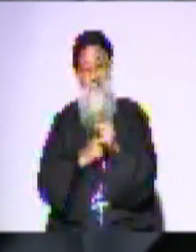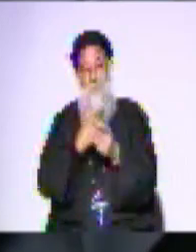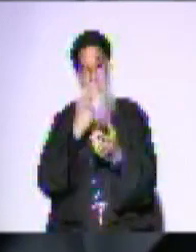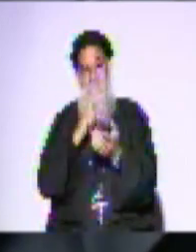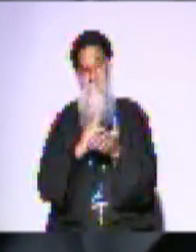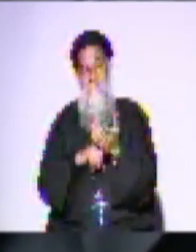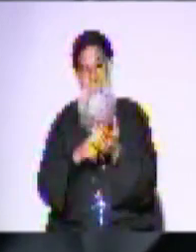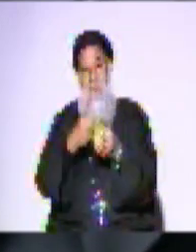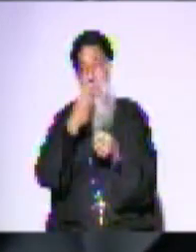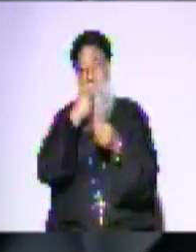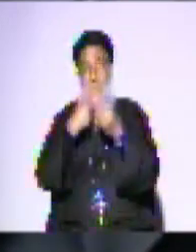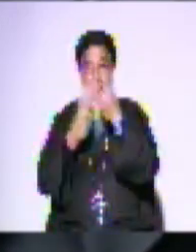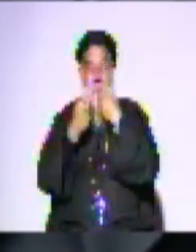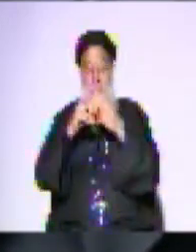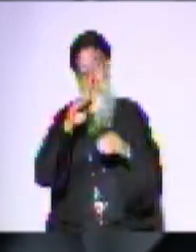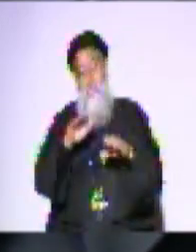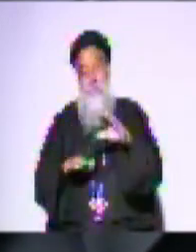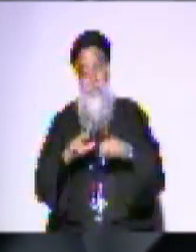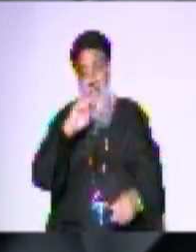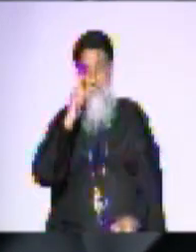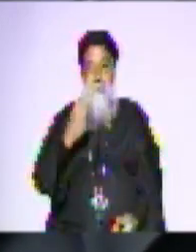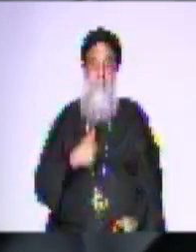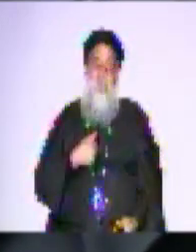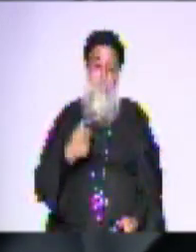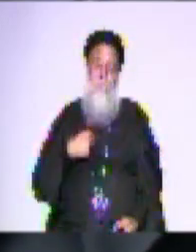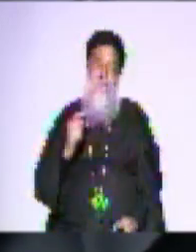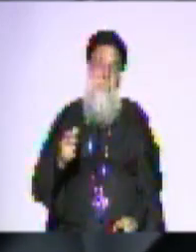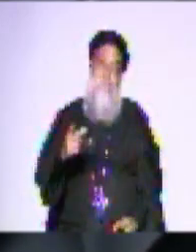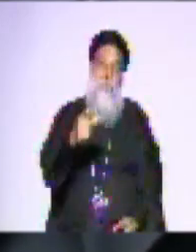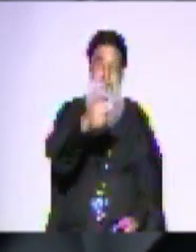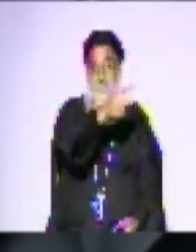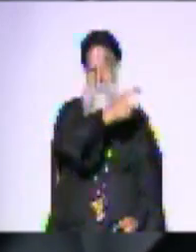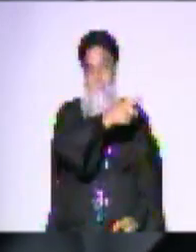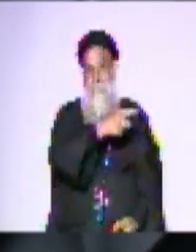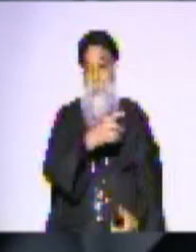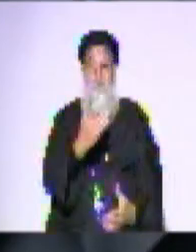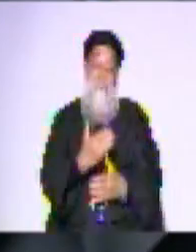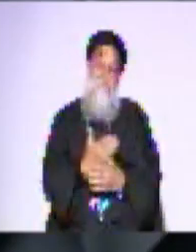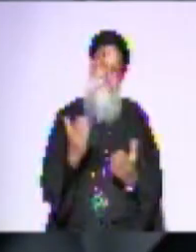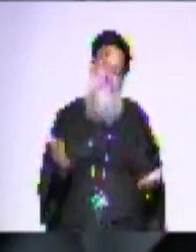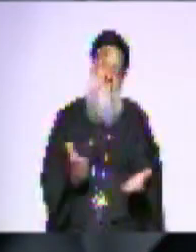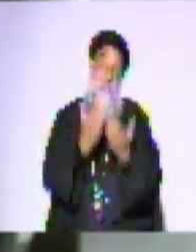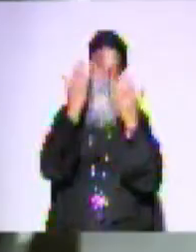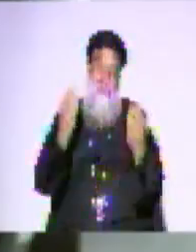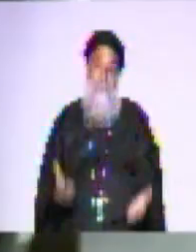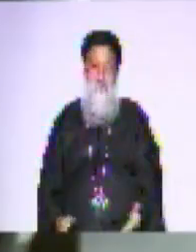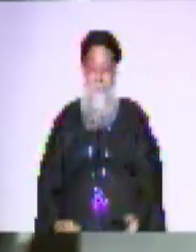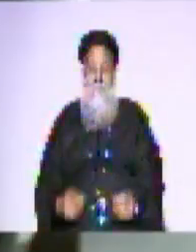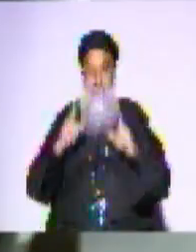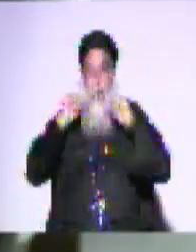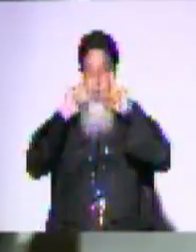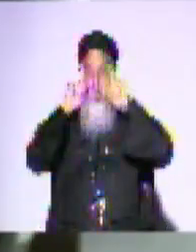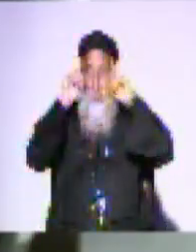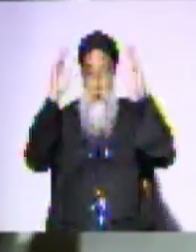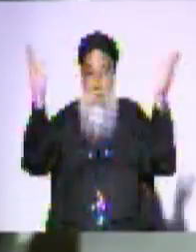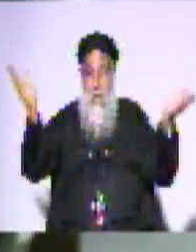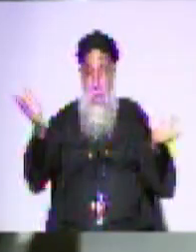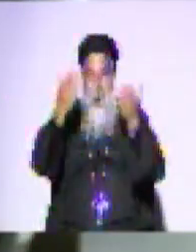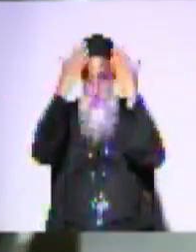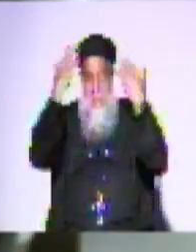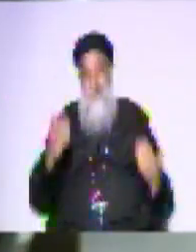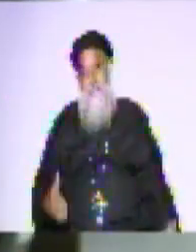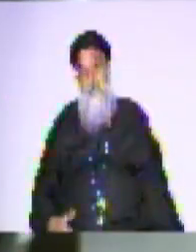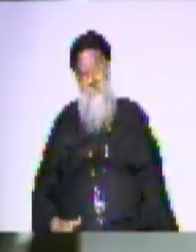استحقاق يأكل ويشرب دينونة لنفسه غير مميز جسد الرب. يعني غير